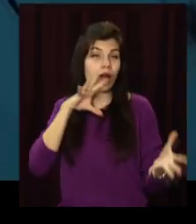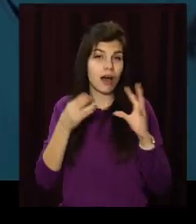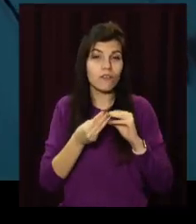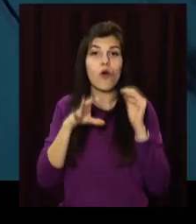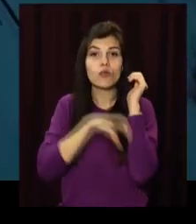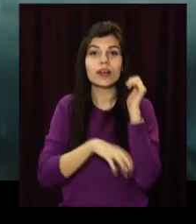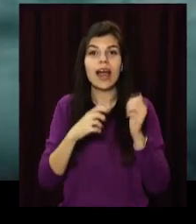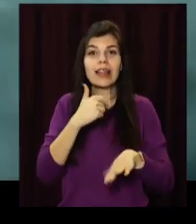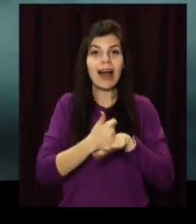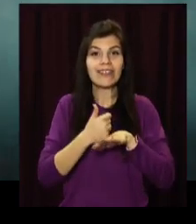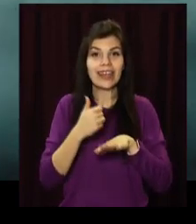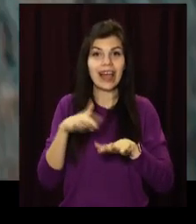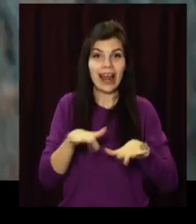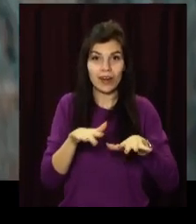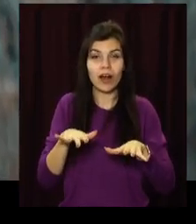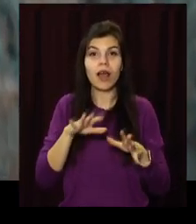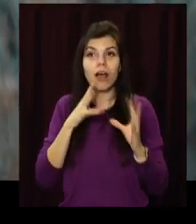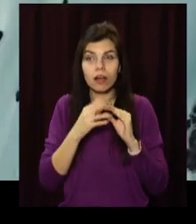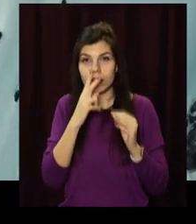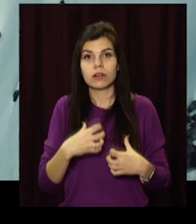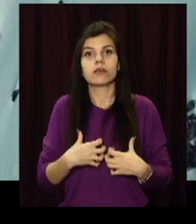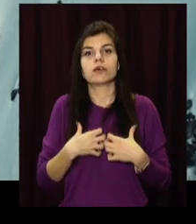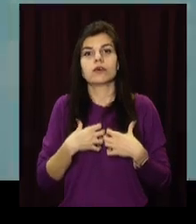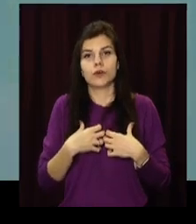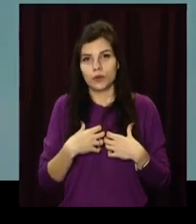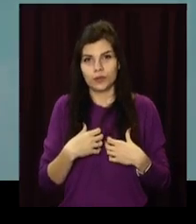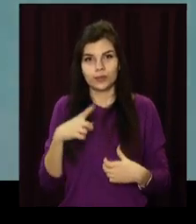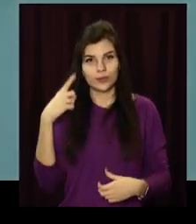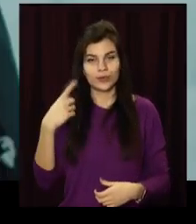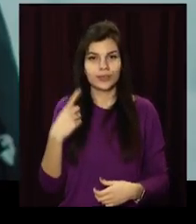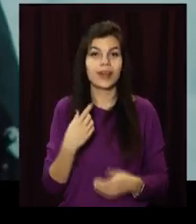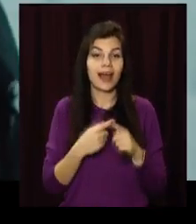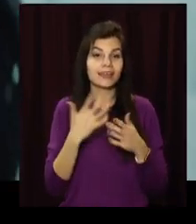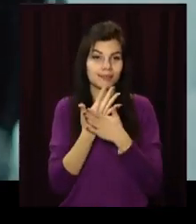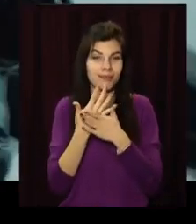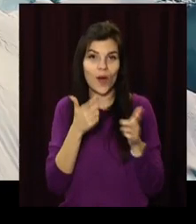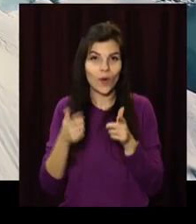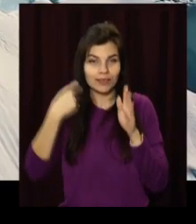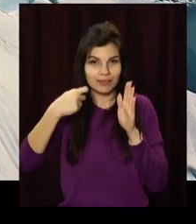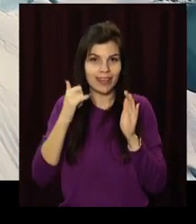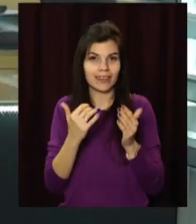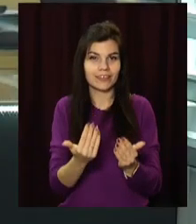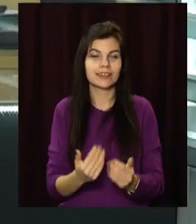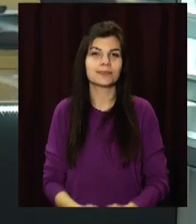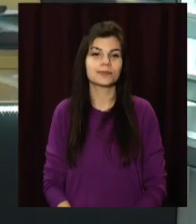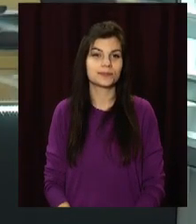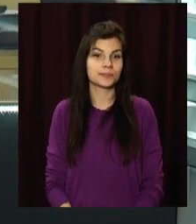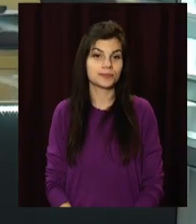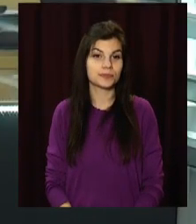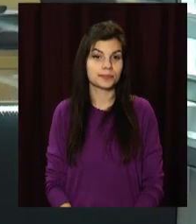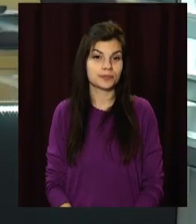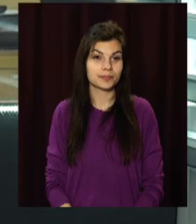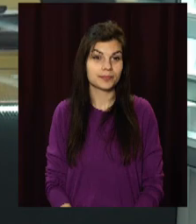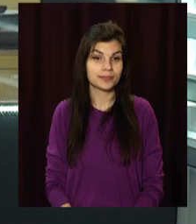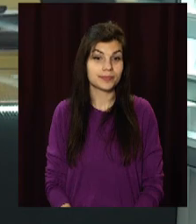В Україні фільм виходить у прокат 28 січня. І автори розраховують, що він, як і в інших країнах, захопить увагу глядачів з